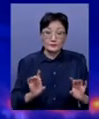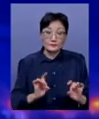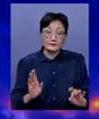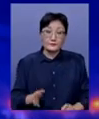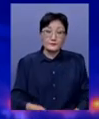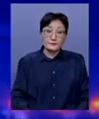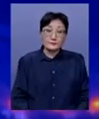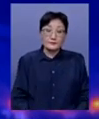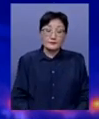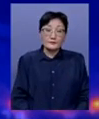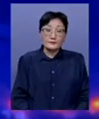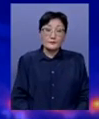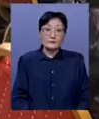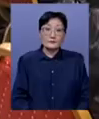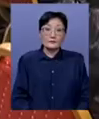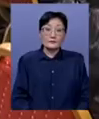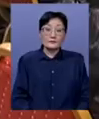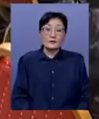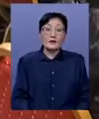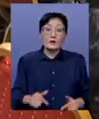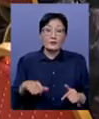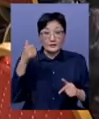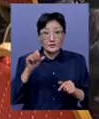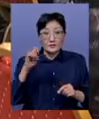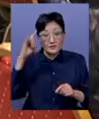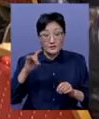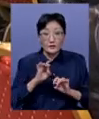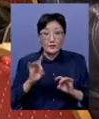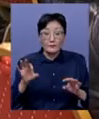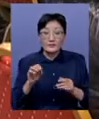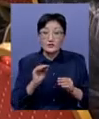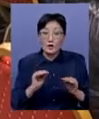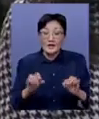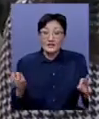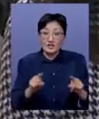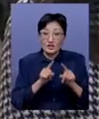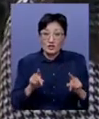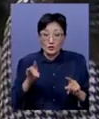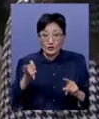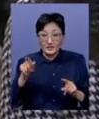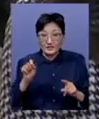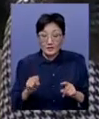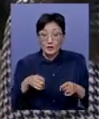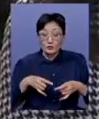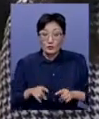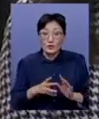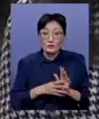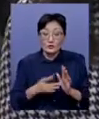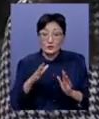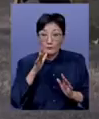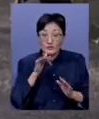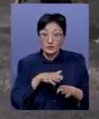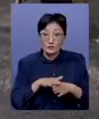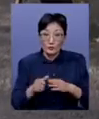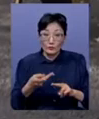Көлжігіт толығырақ тарқатады. Быйыл қазақтың әйгілі композиторы, дирижер Нұрғиса Тілендиевтің туғанына 95 жыл